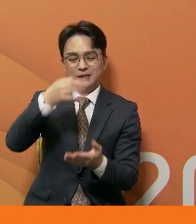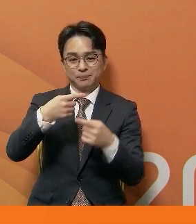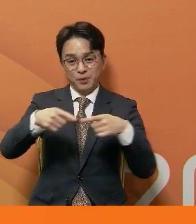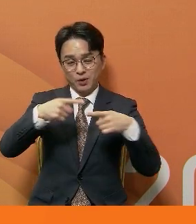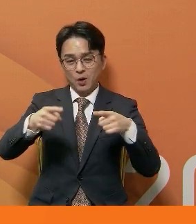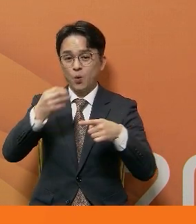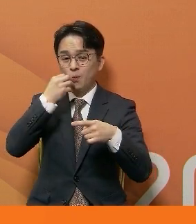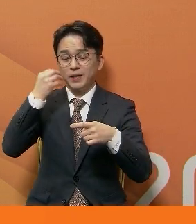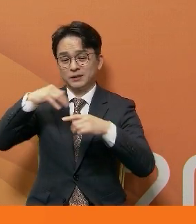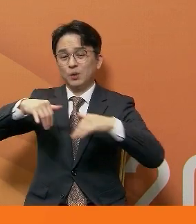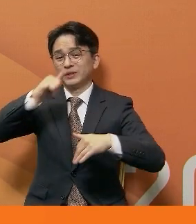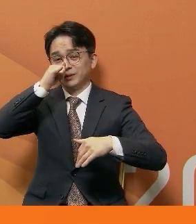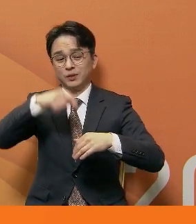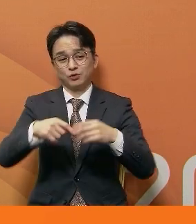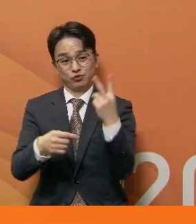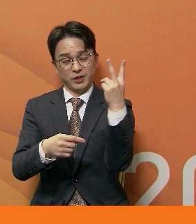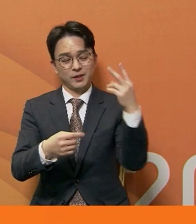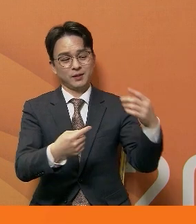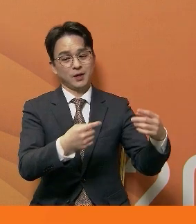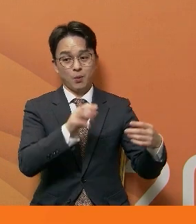신청을 하실 수가 있습니다